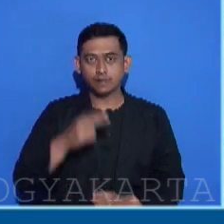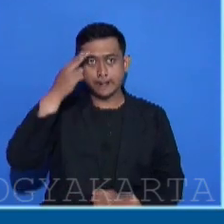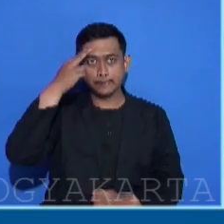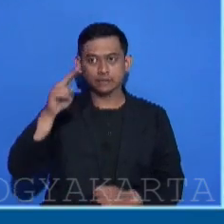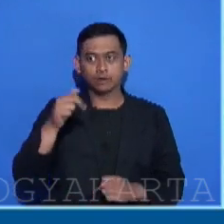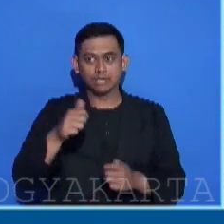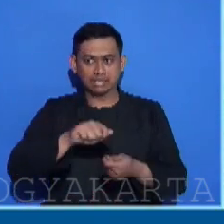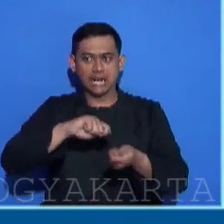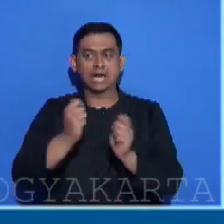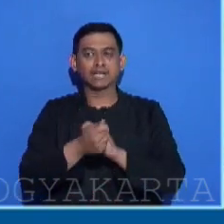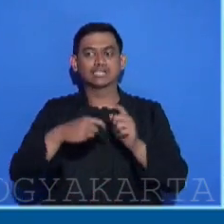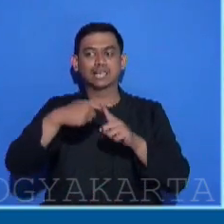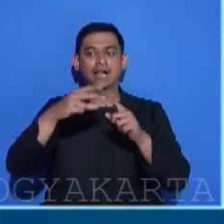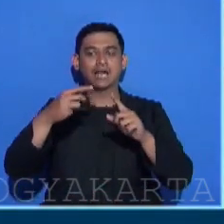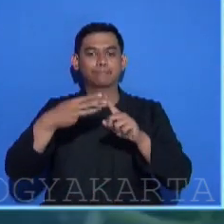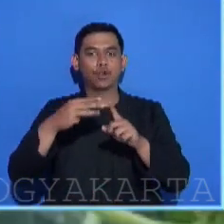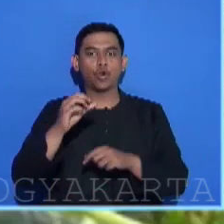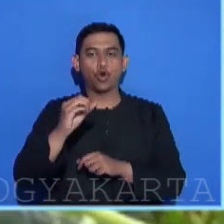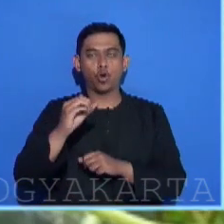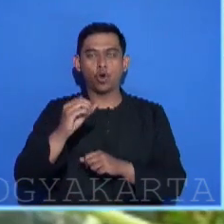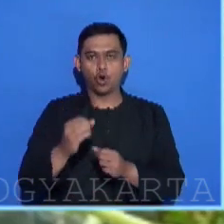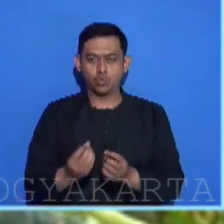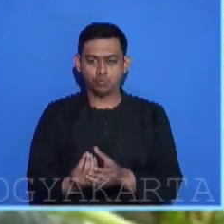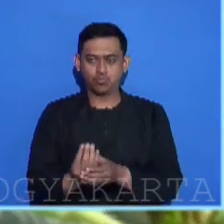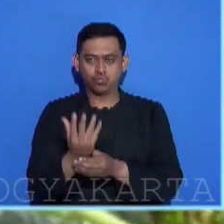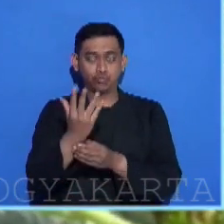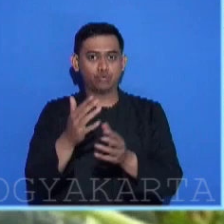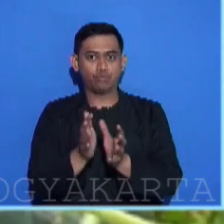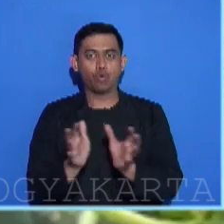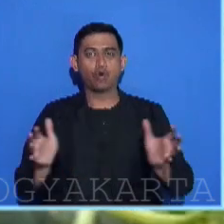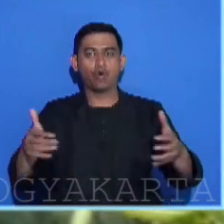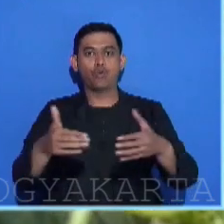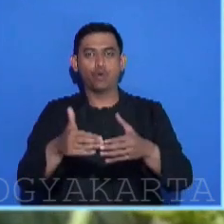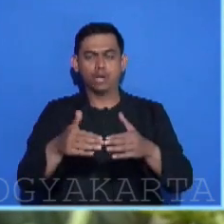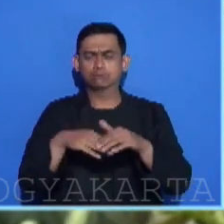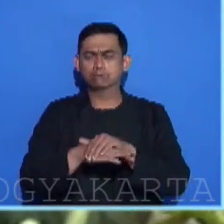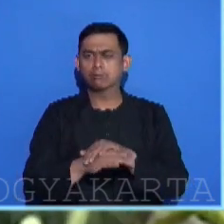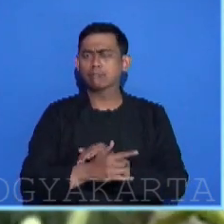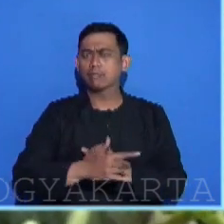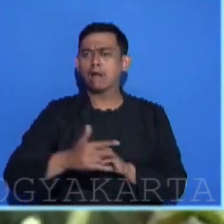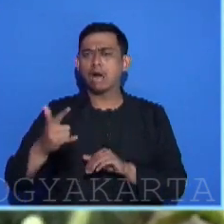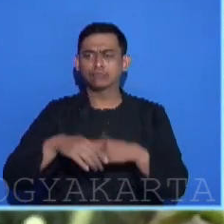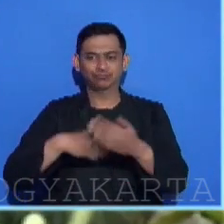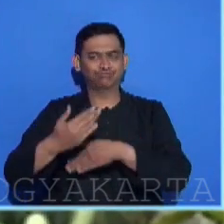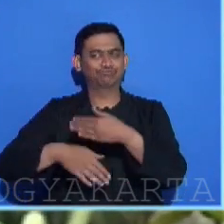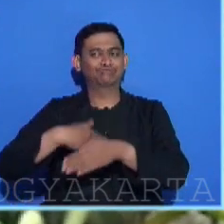sumber karbohidrat woh men spun simpenunanah SAG Kang Simpenan LAN ketahanang